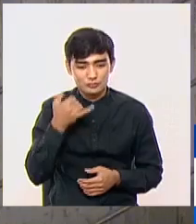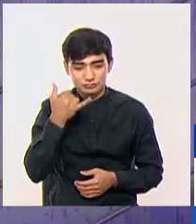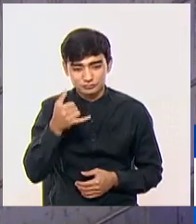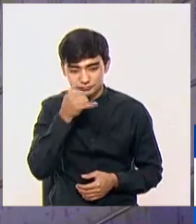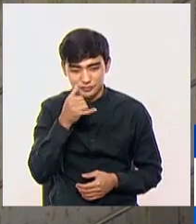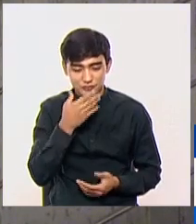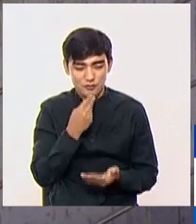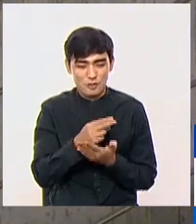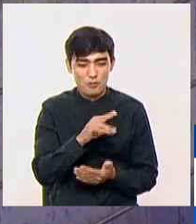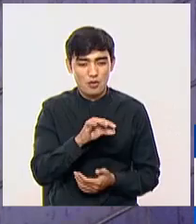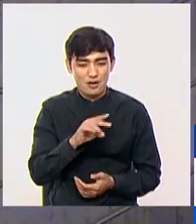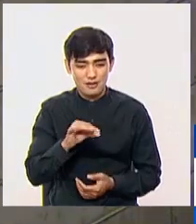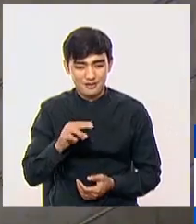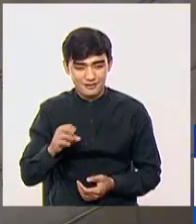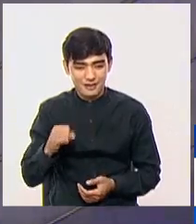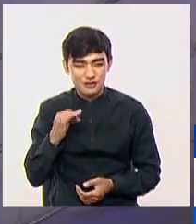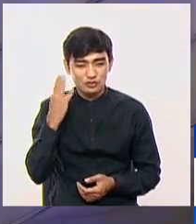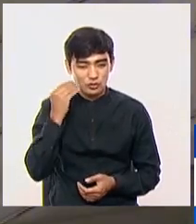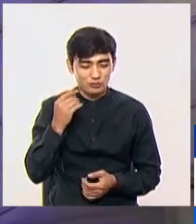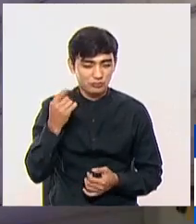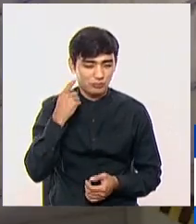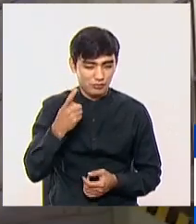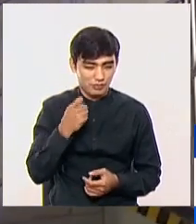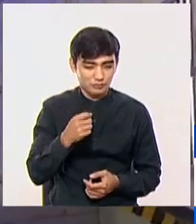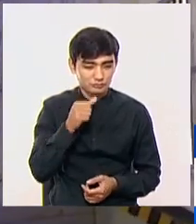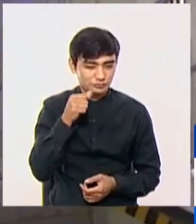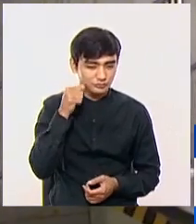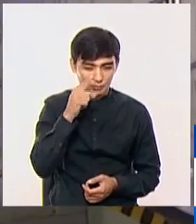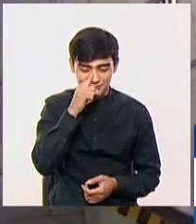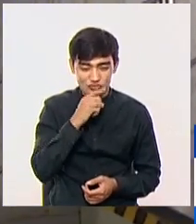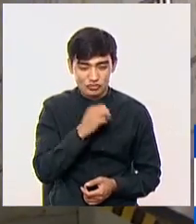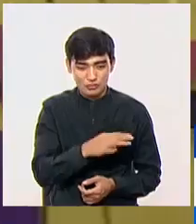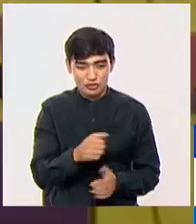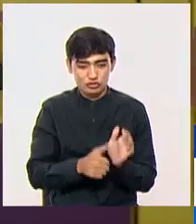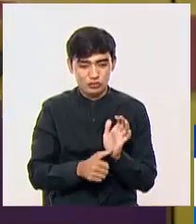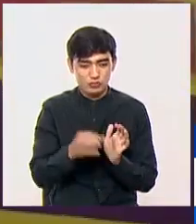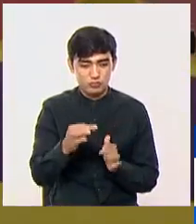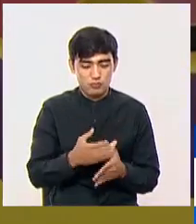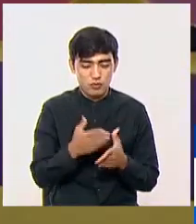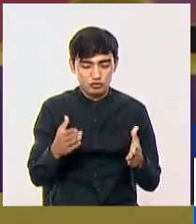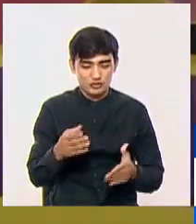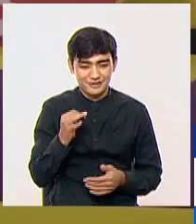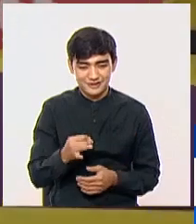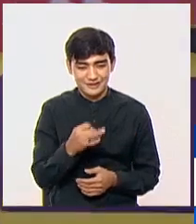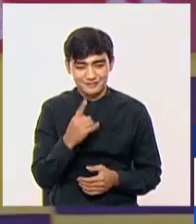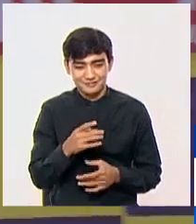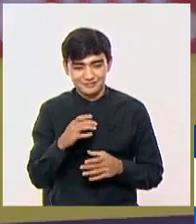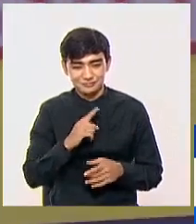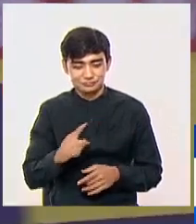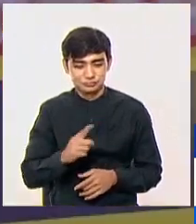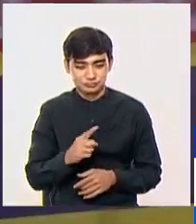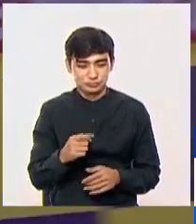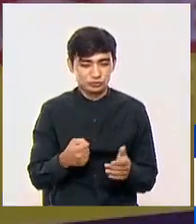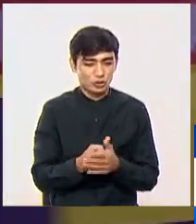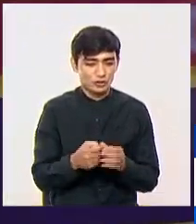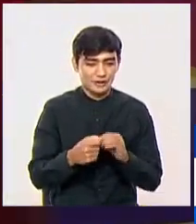до поликлиники. Таким образом, число вызовов по сравнению с предыдущим месяцем выросло на 60%. Так, одна карета неотложки совершает